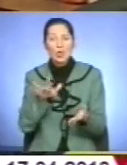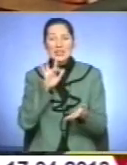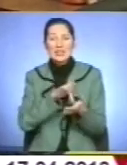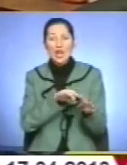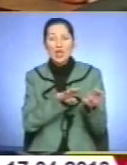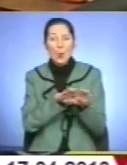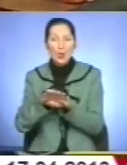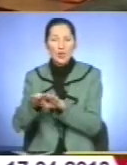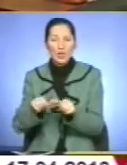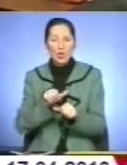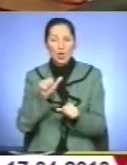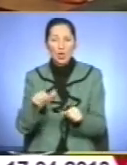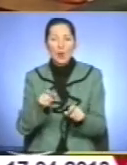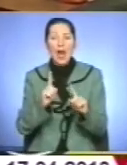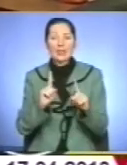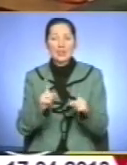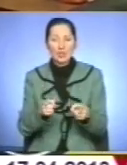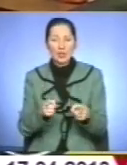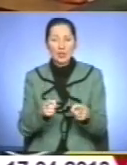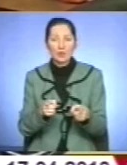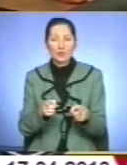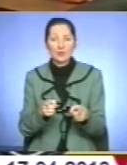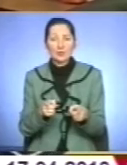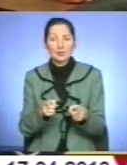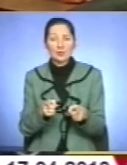це дійсно